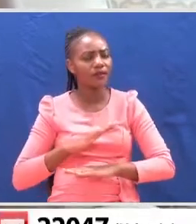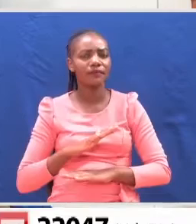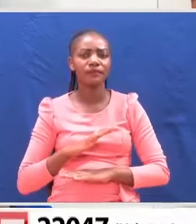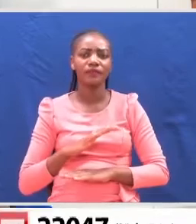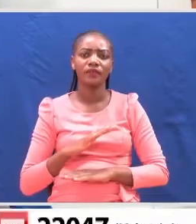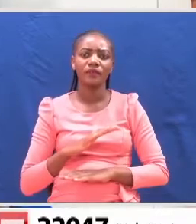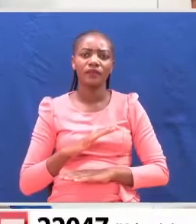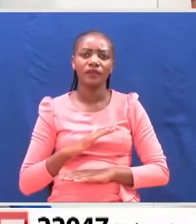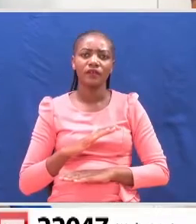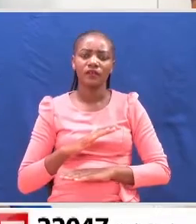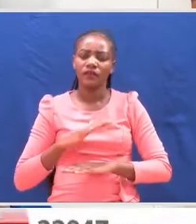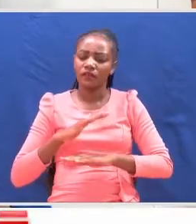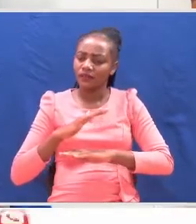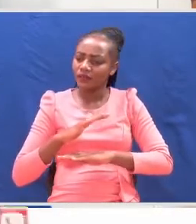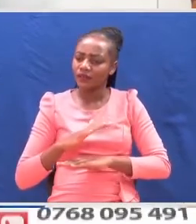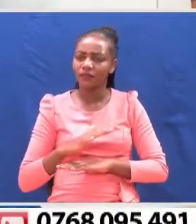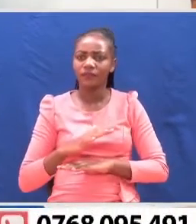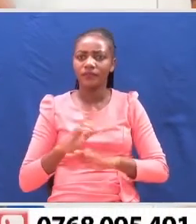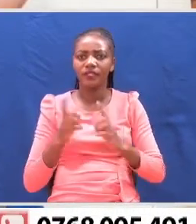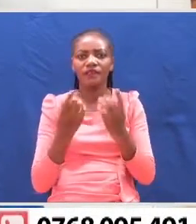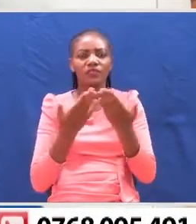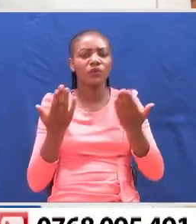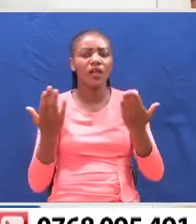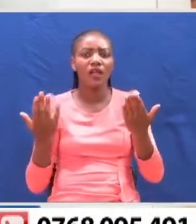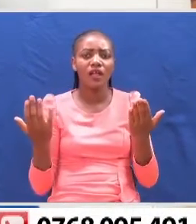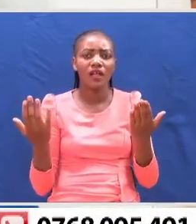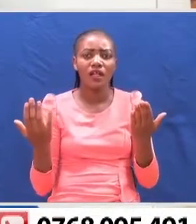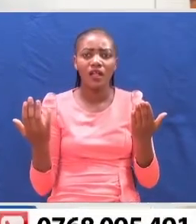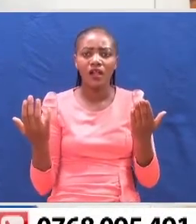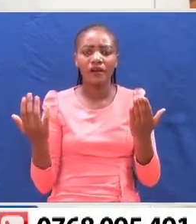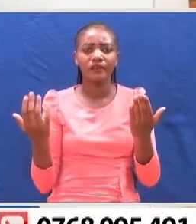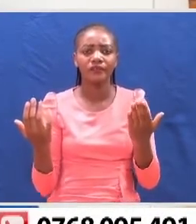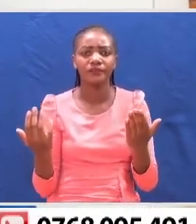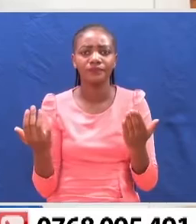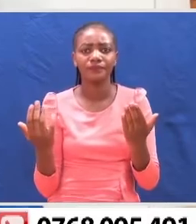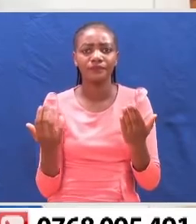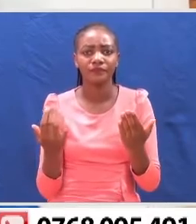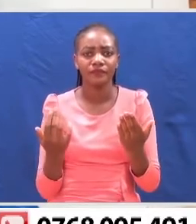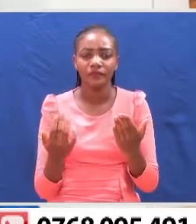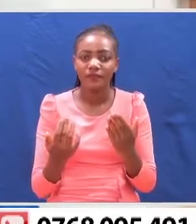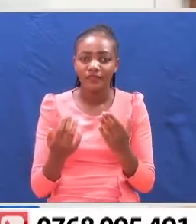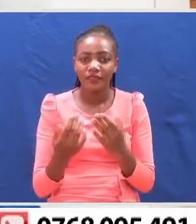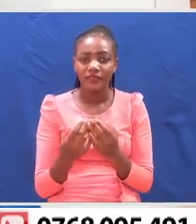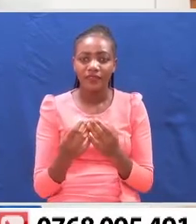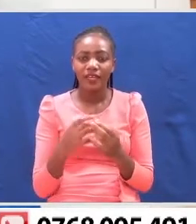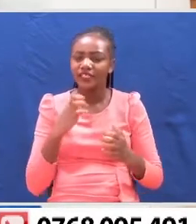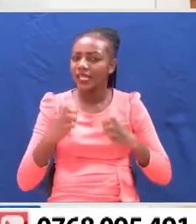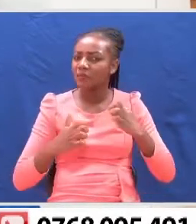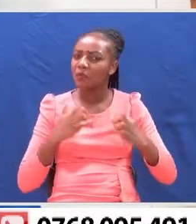furaha, tofauti ilikuwa gani? Ile tu maybe mood ya mtu wakati huo, sio